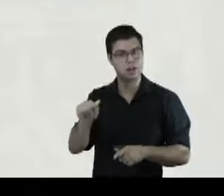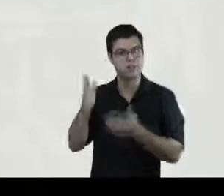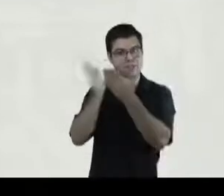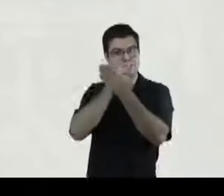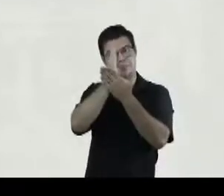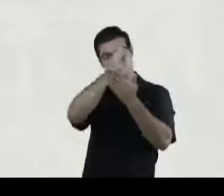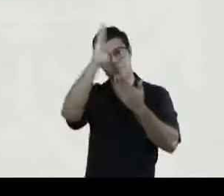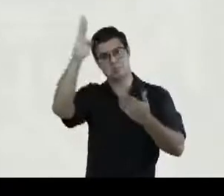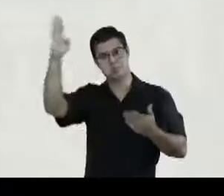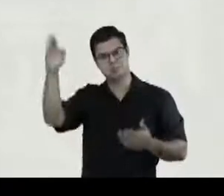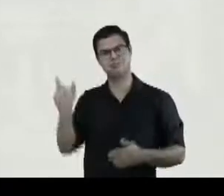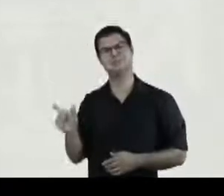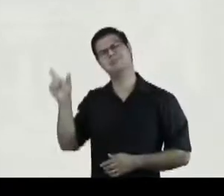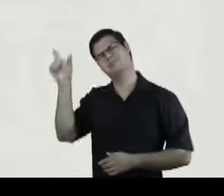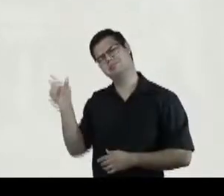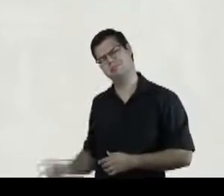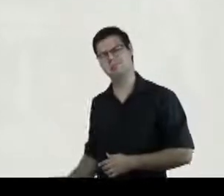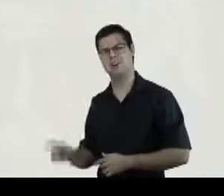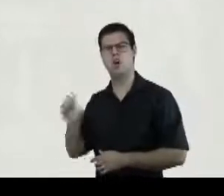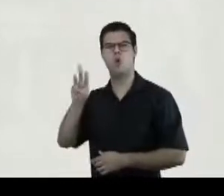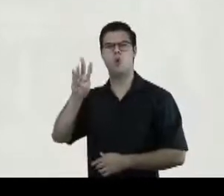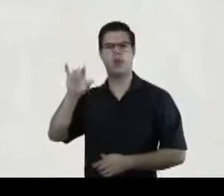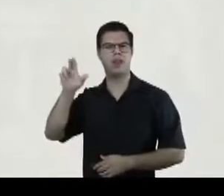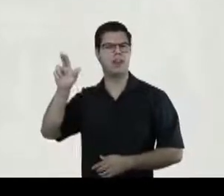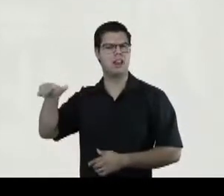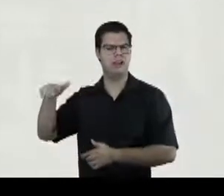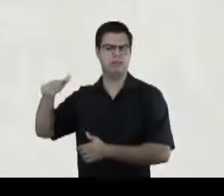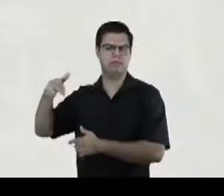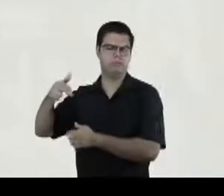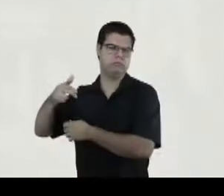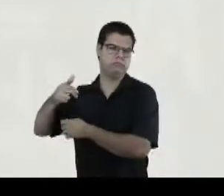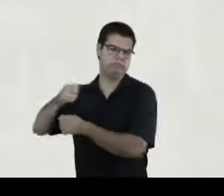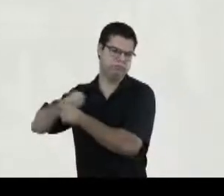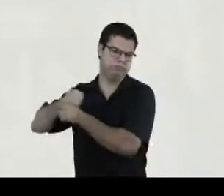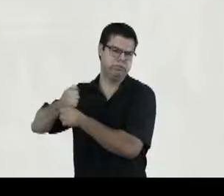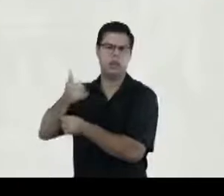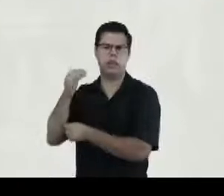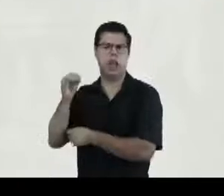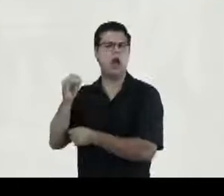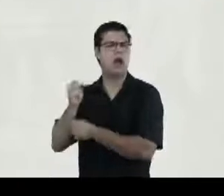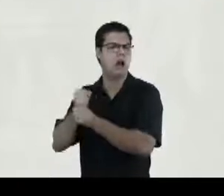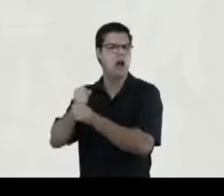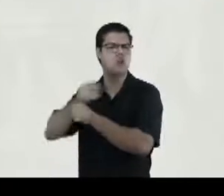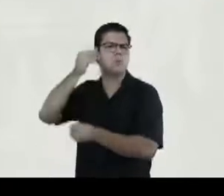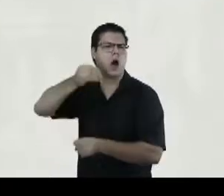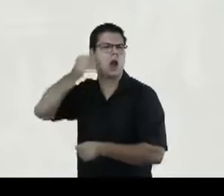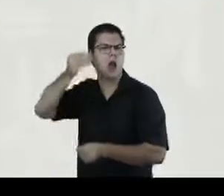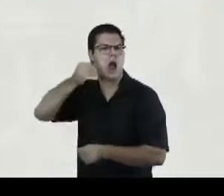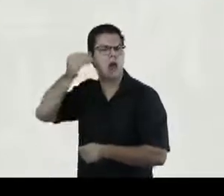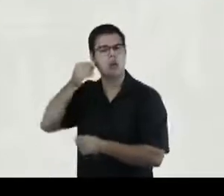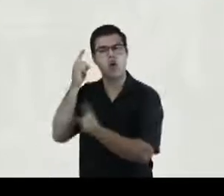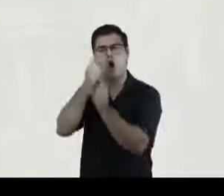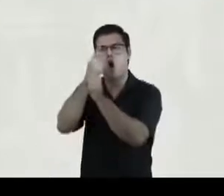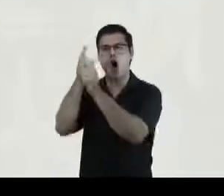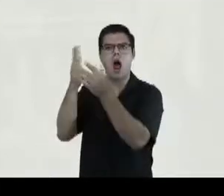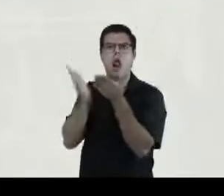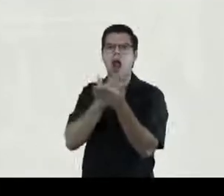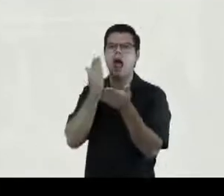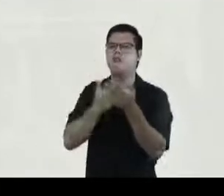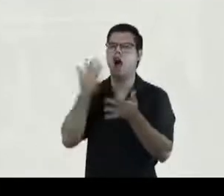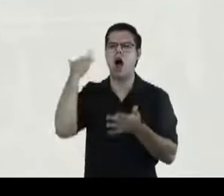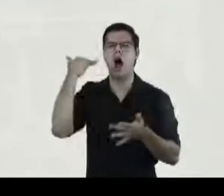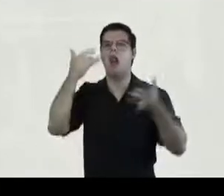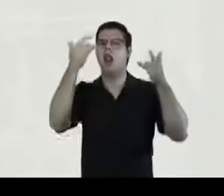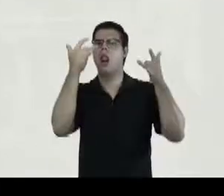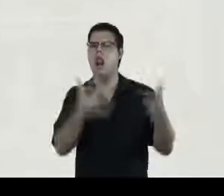le sujet, qui découvre des livres dont on ignorait complètement l'existence, il n'a pas pris